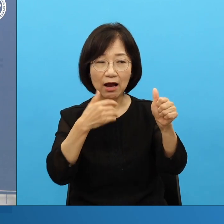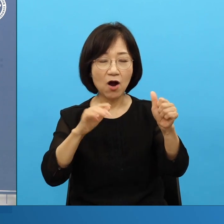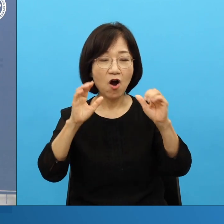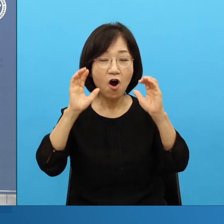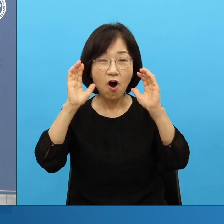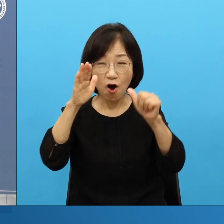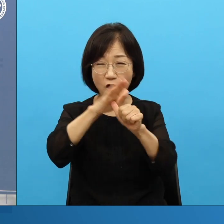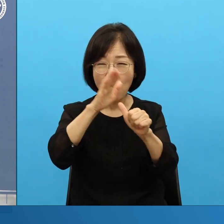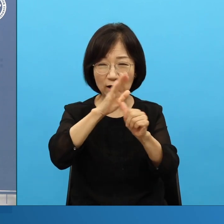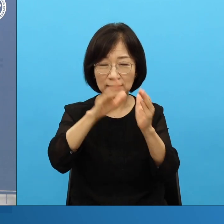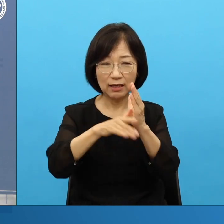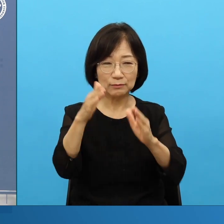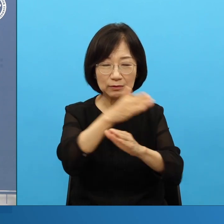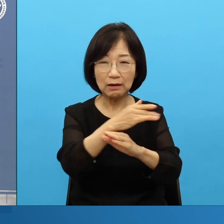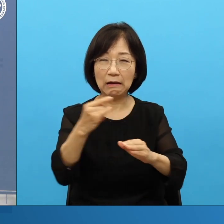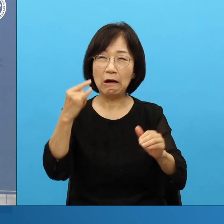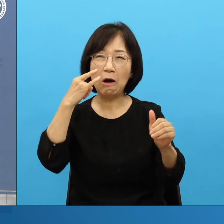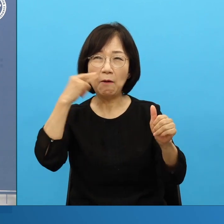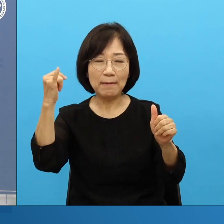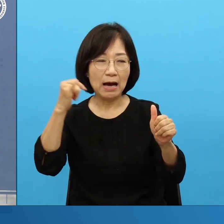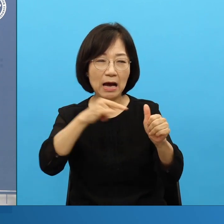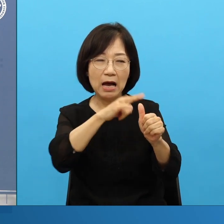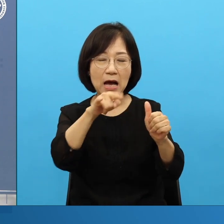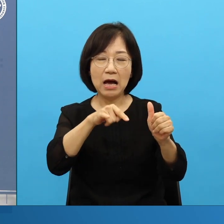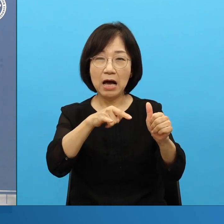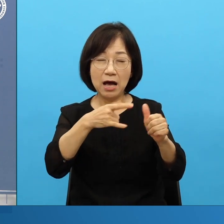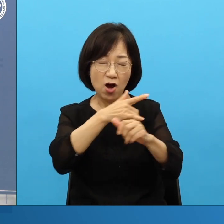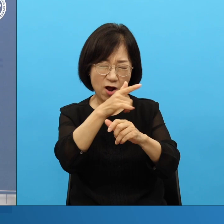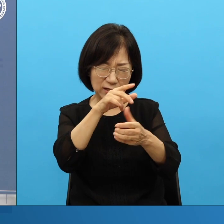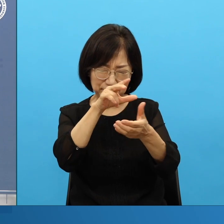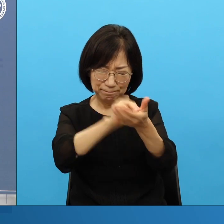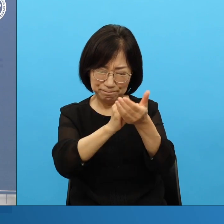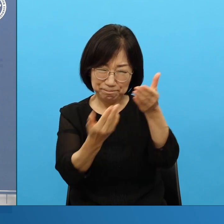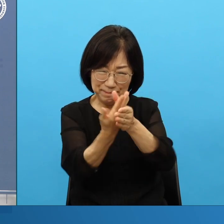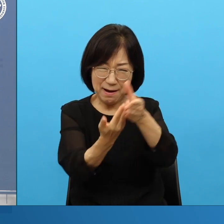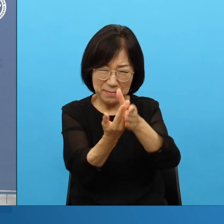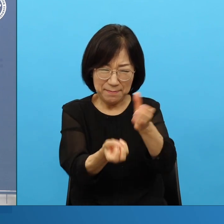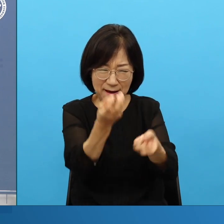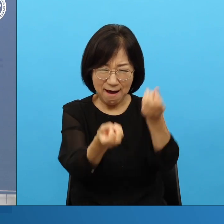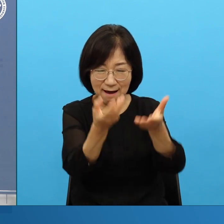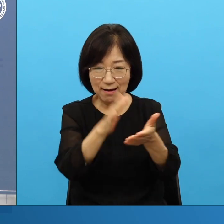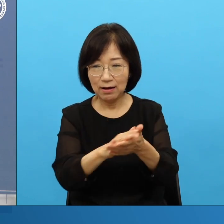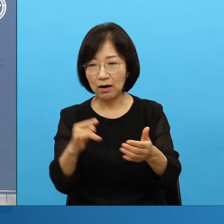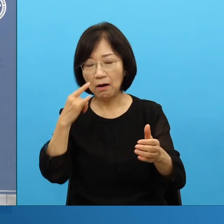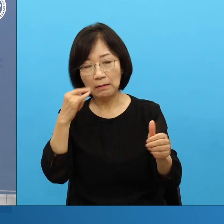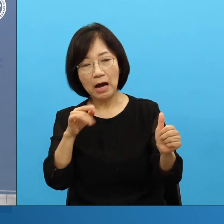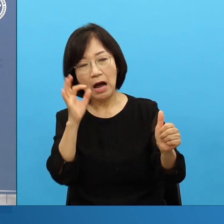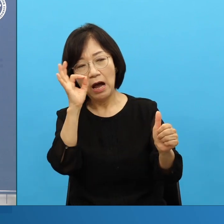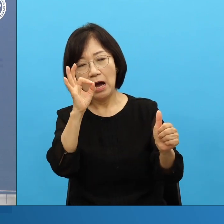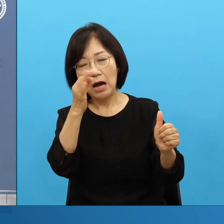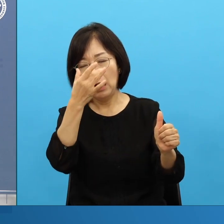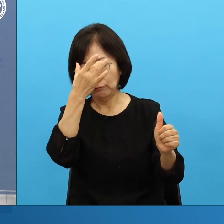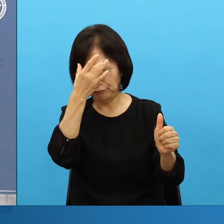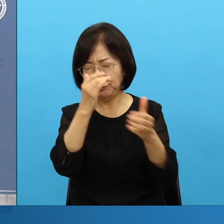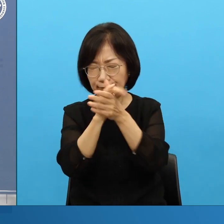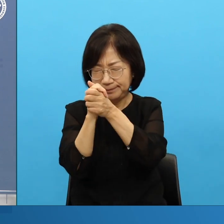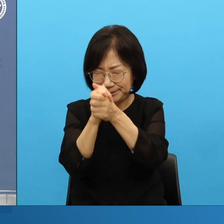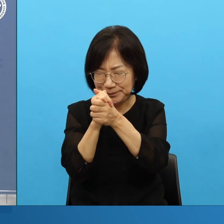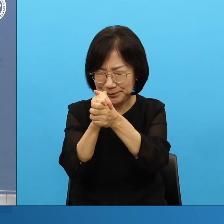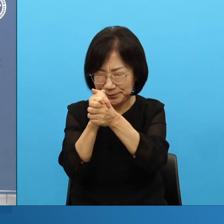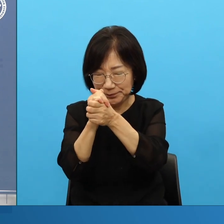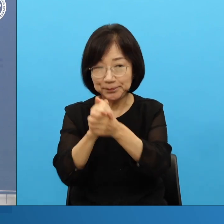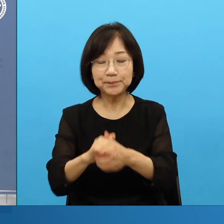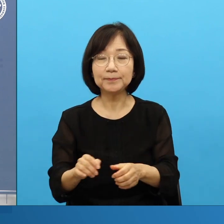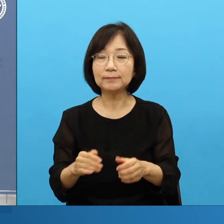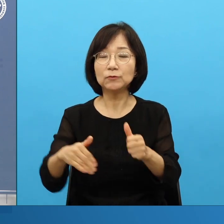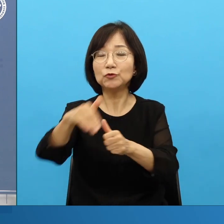bringing worries to his parents. 어머니는 그를 위해서 계속 기도했는데 많은 사람들이 안 된다고 하는 거예요. And the mother always prayed for this